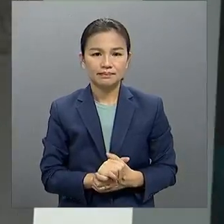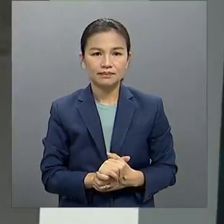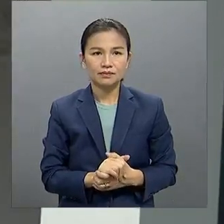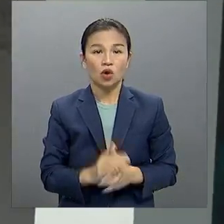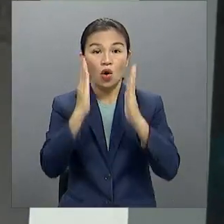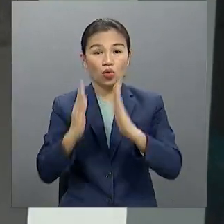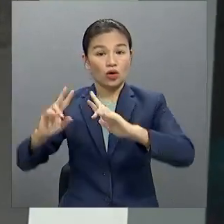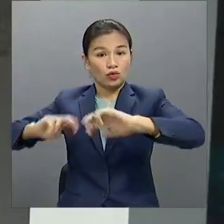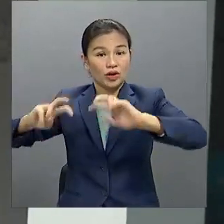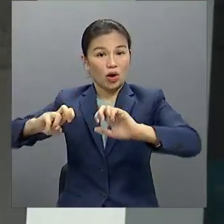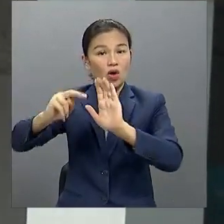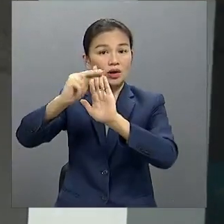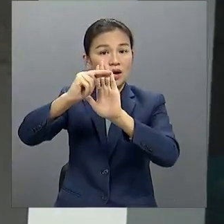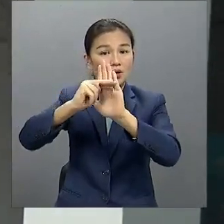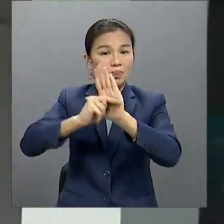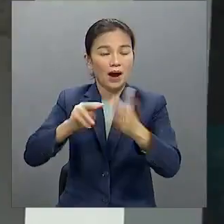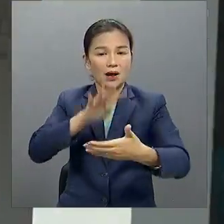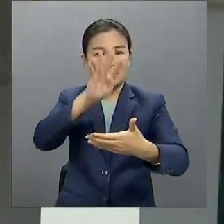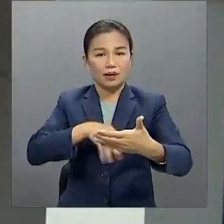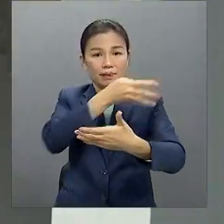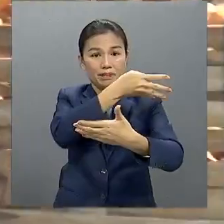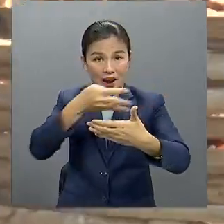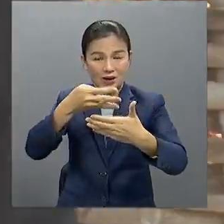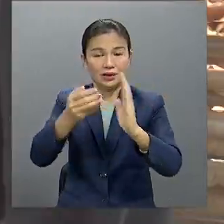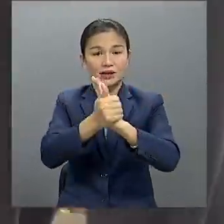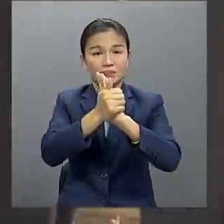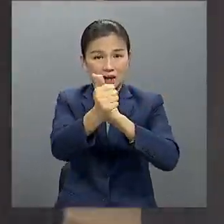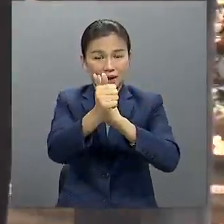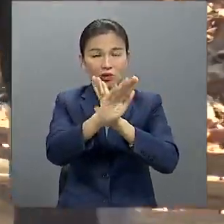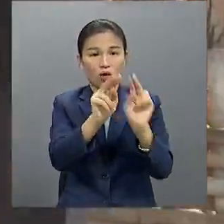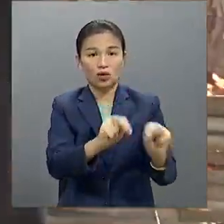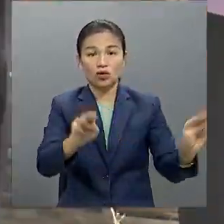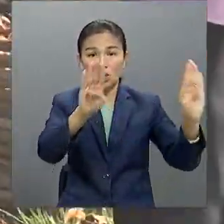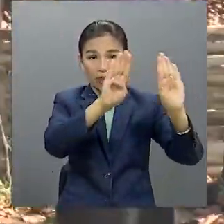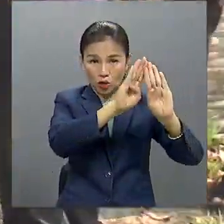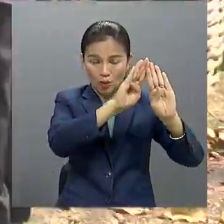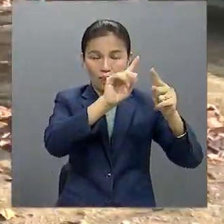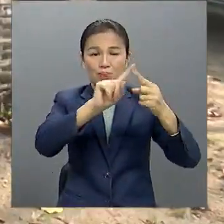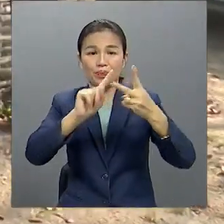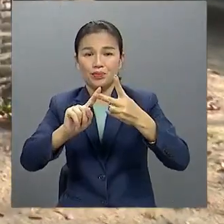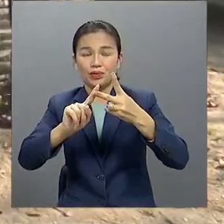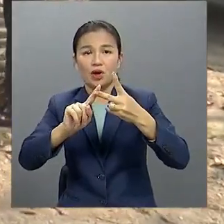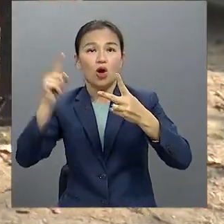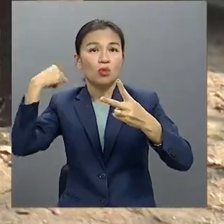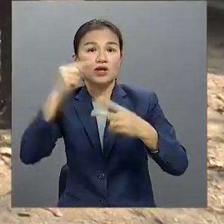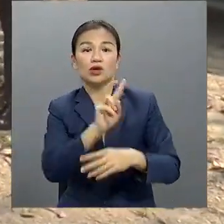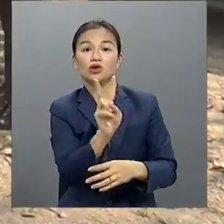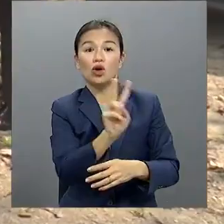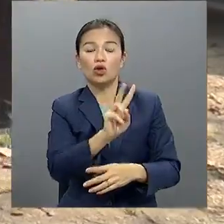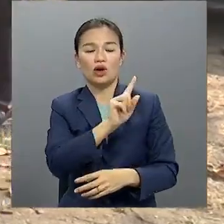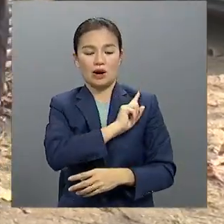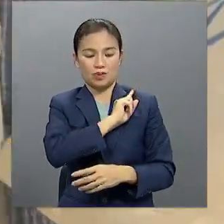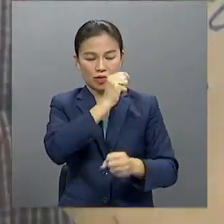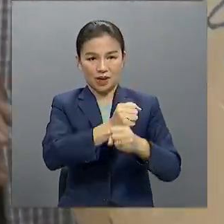บายแผนชำนาญการสำนักงานจังหวัดนครปฐมและนางสาวชุติมาสัมพลพิพัฒน์ค่ะท่านเป็นเจ้าหน้าที่สำนักงานทรัพยากรธรรมช